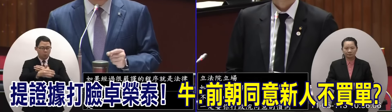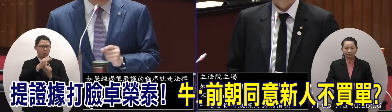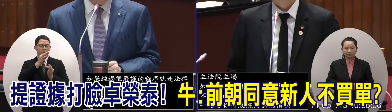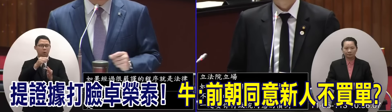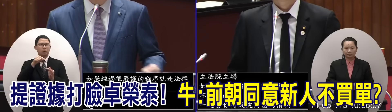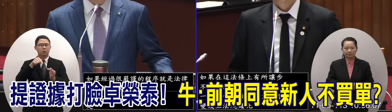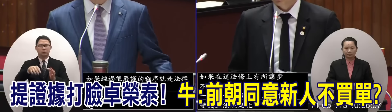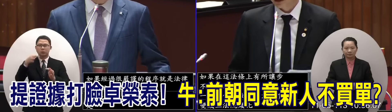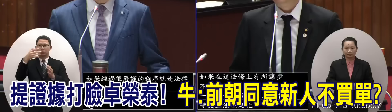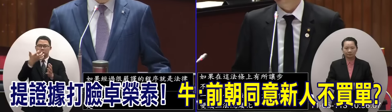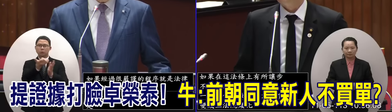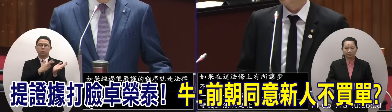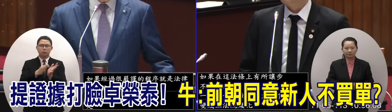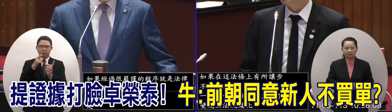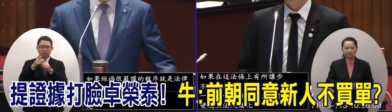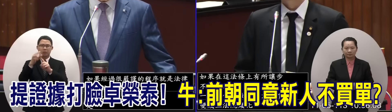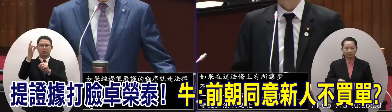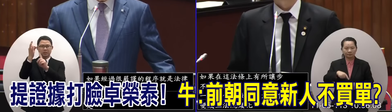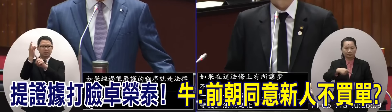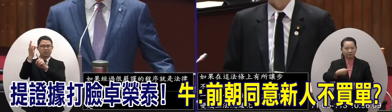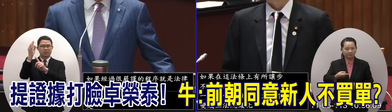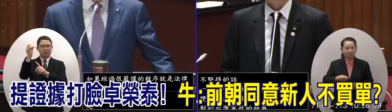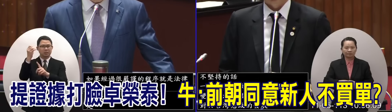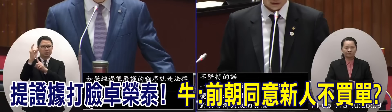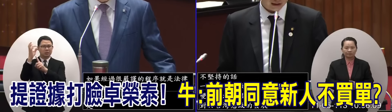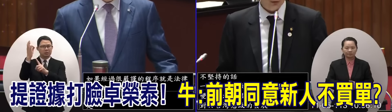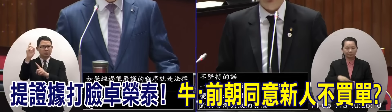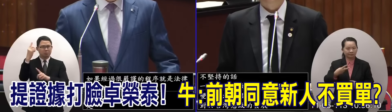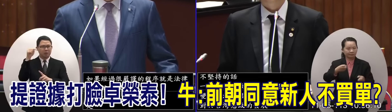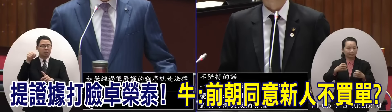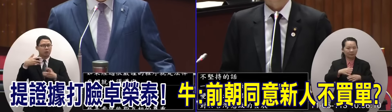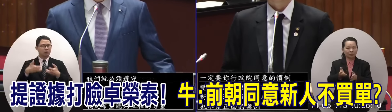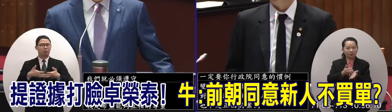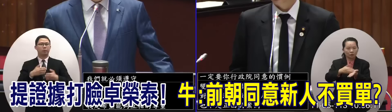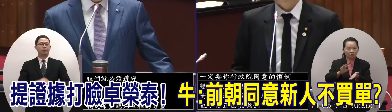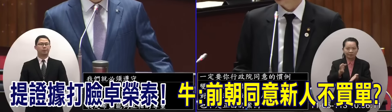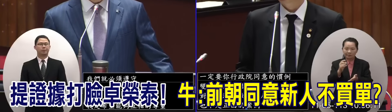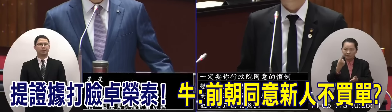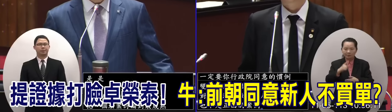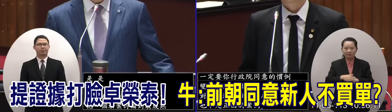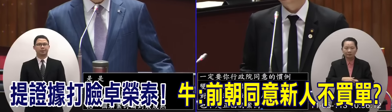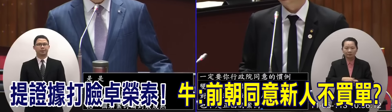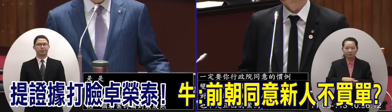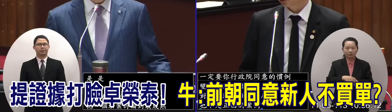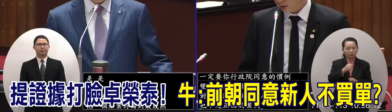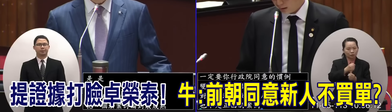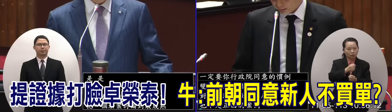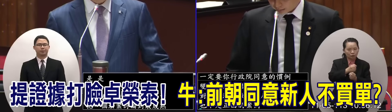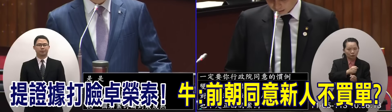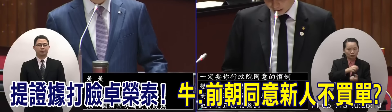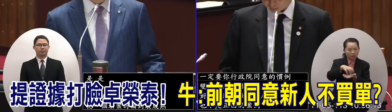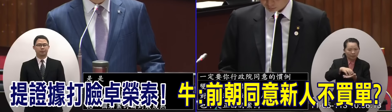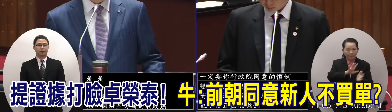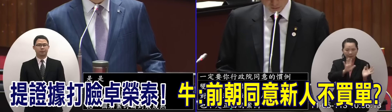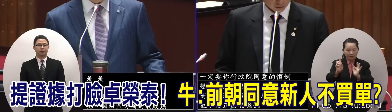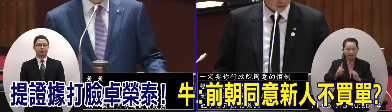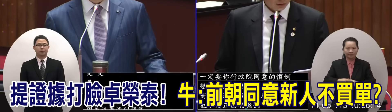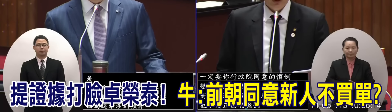哪里来是很重要 的。等一下，我们在理的部分会讨论一下预算的一些来源跟实务上的一些操作。这